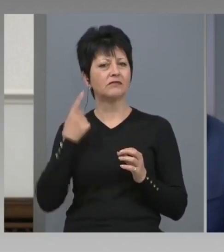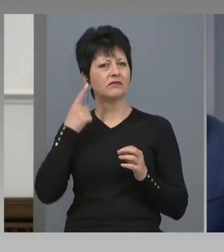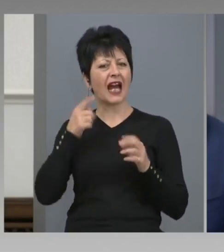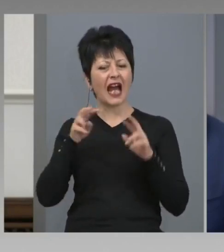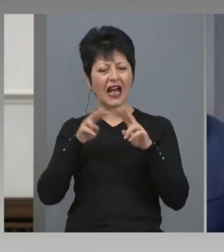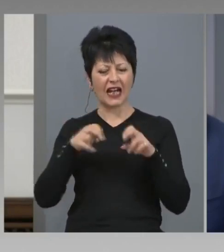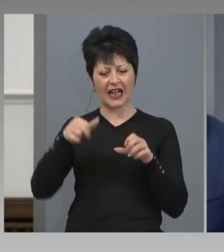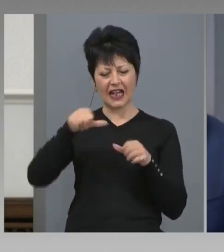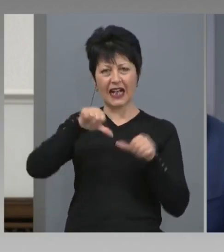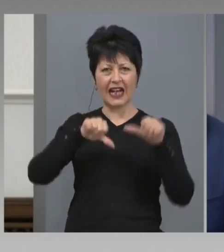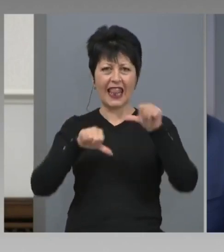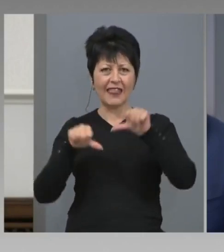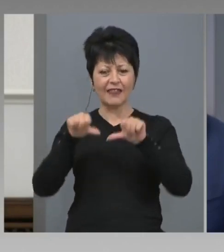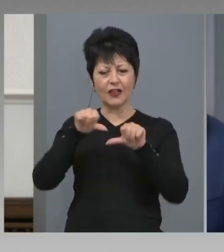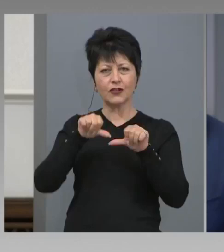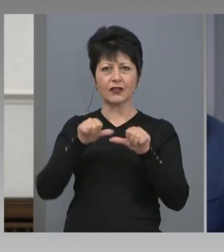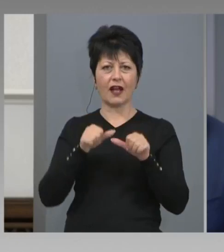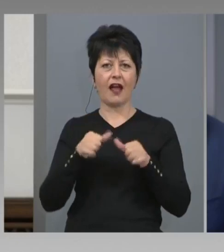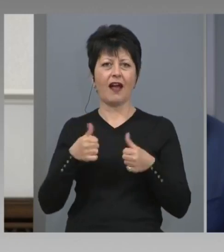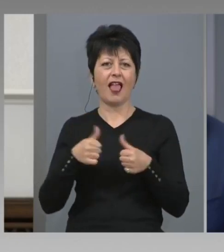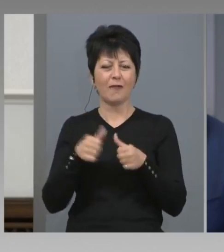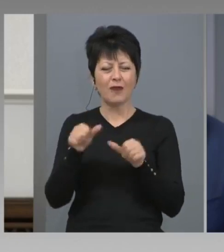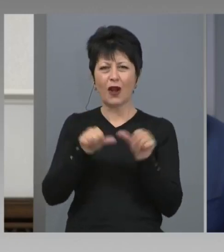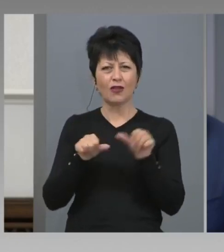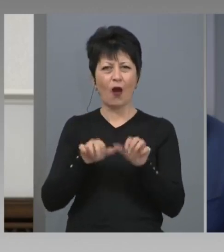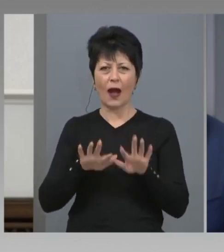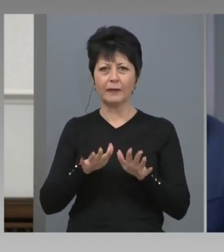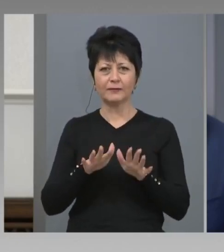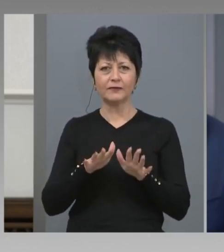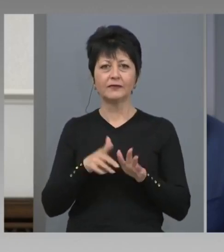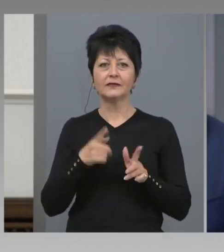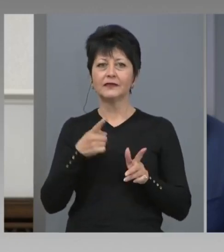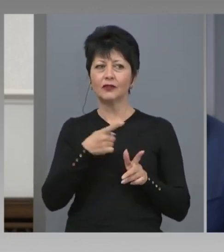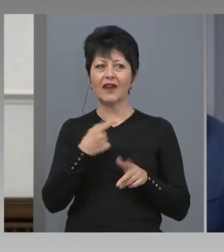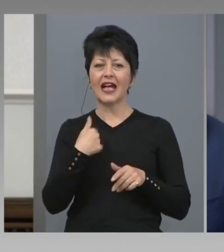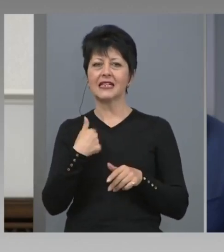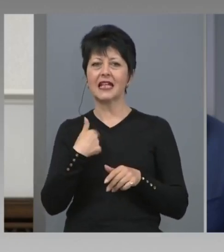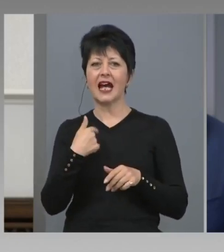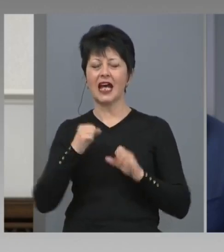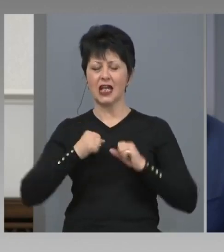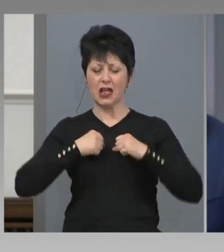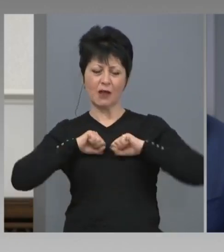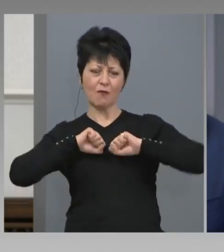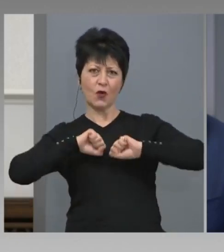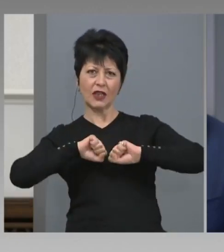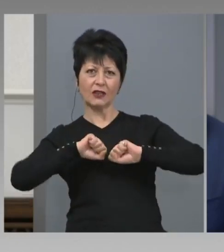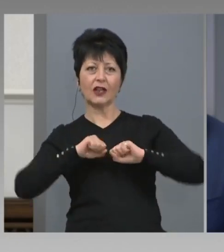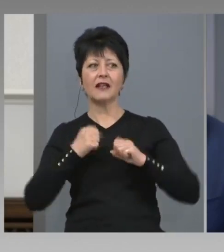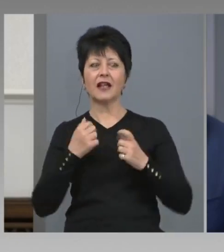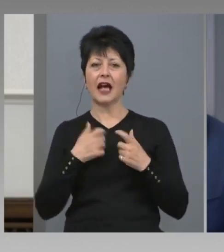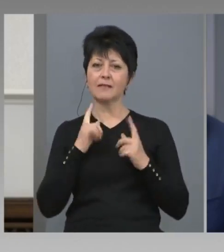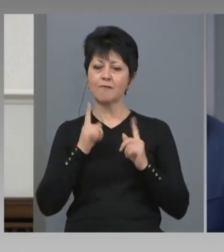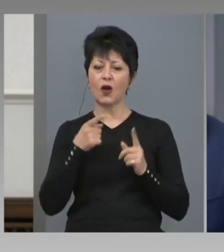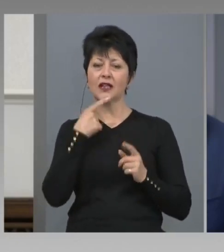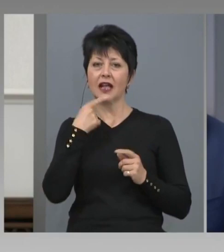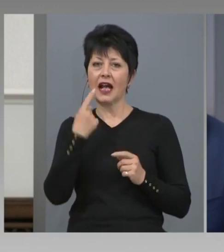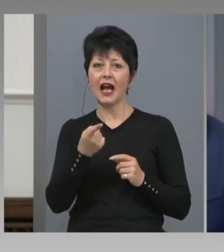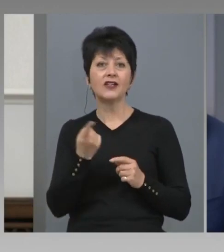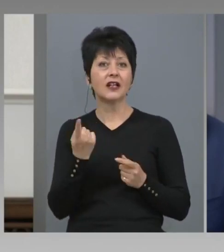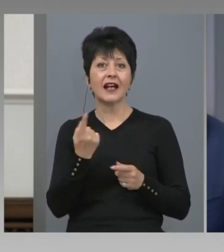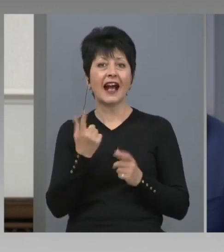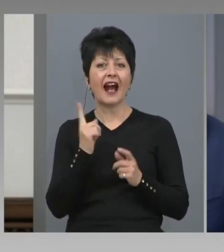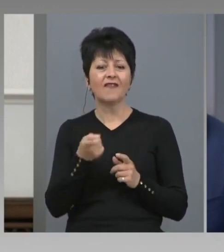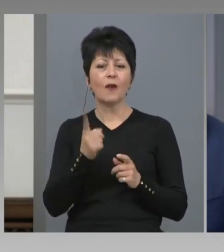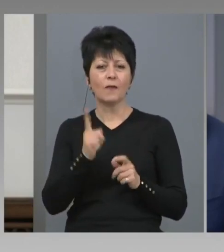науката, която казва кой има имунен отговор, какъв му е имунният отговор, какви ваксини трябва да се правят и може ли, ако